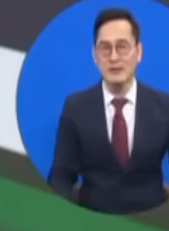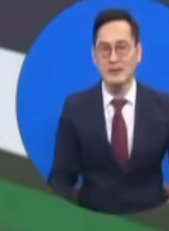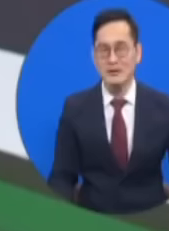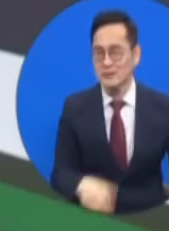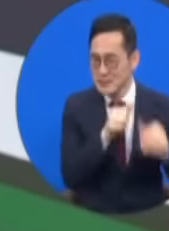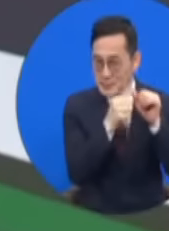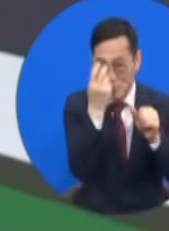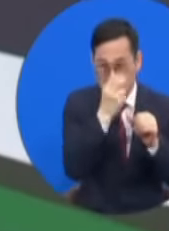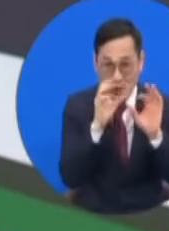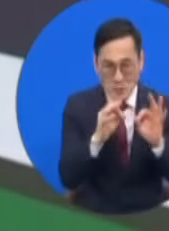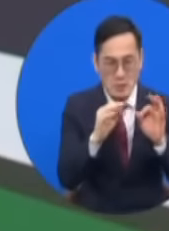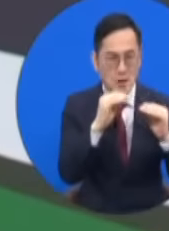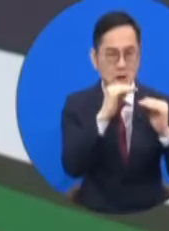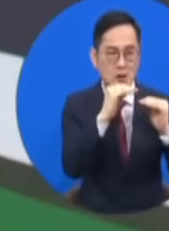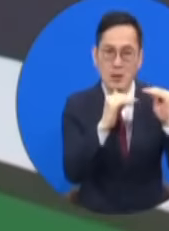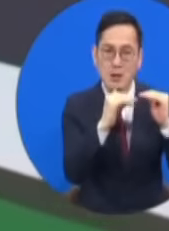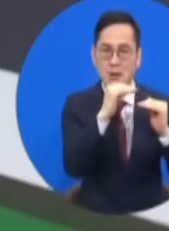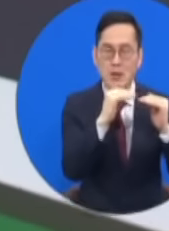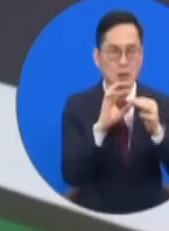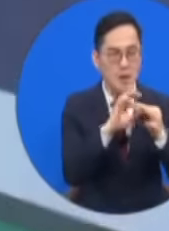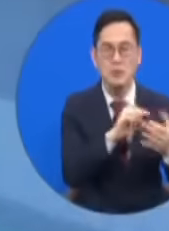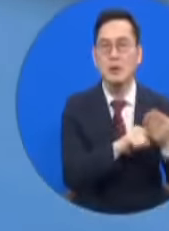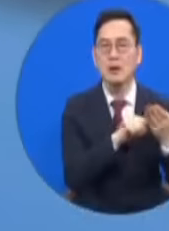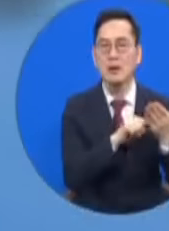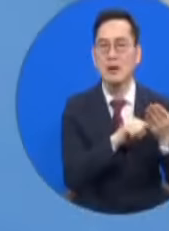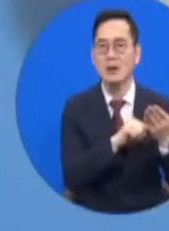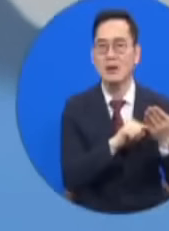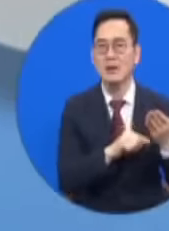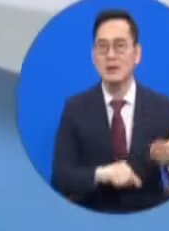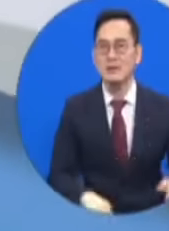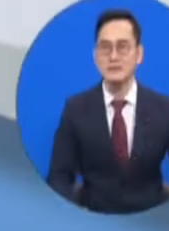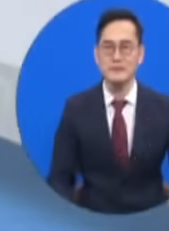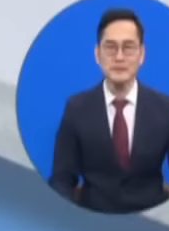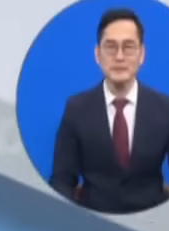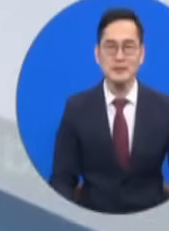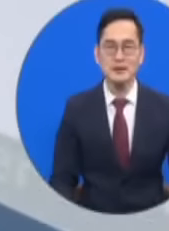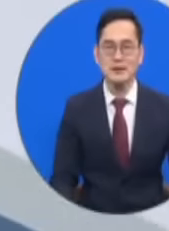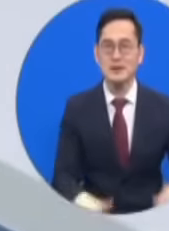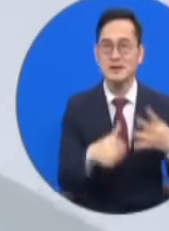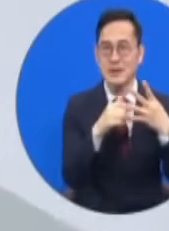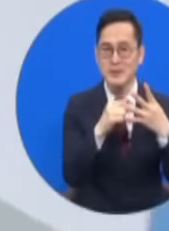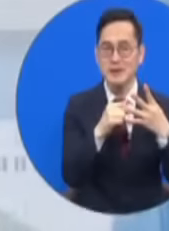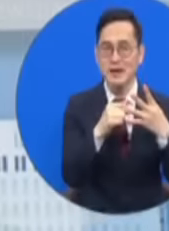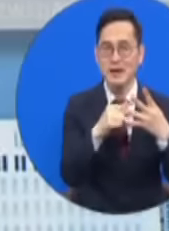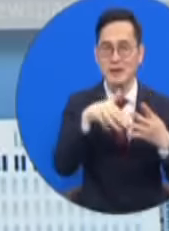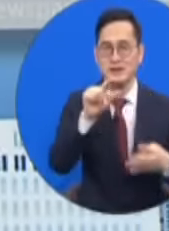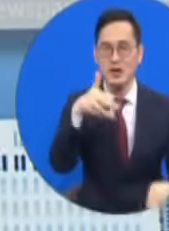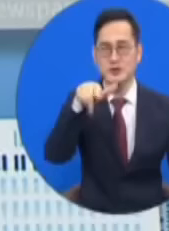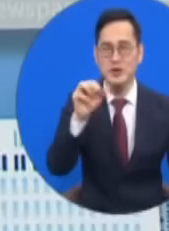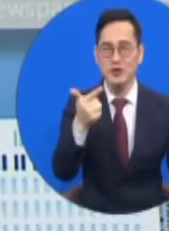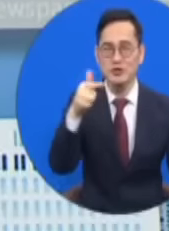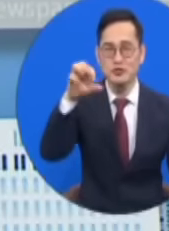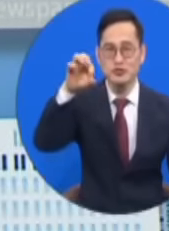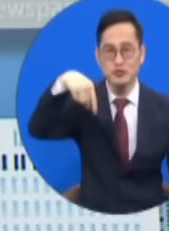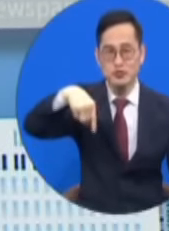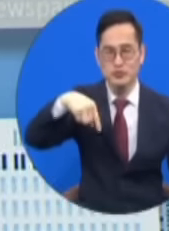곳을 의미합니다. 이어서 다음 키워드입니다. 세 번째 키워드는 전천후, 중앙일보